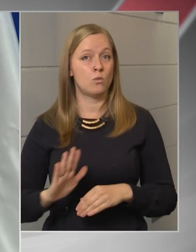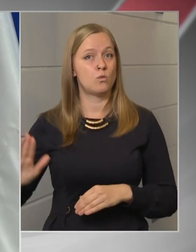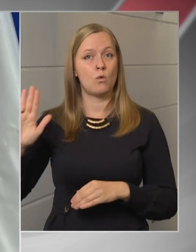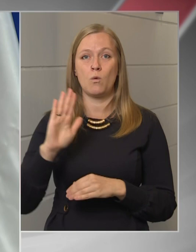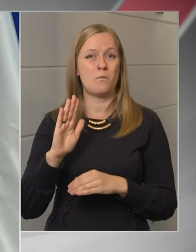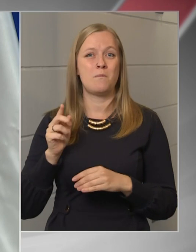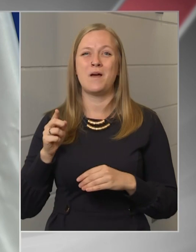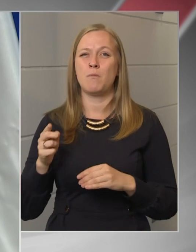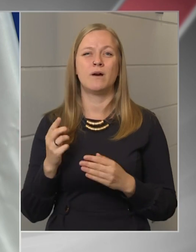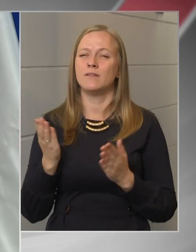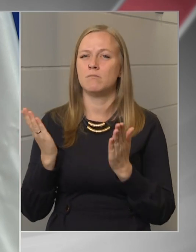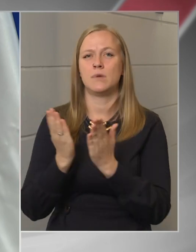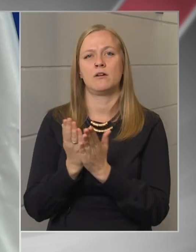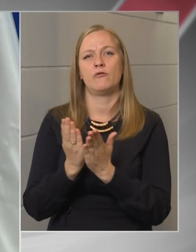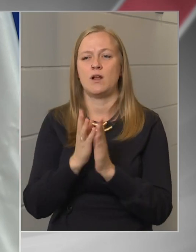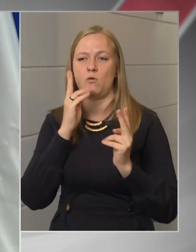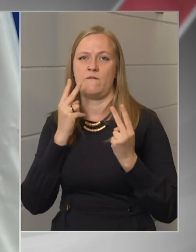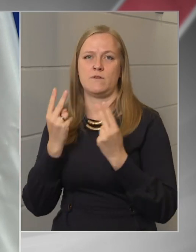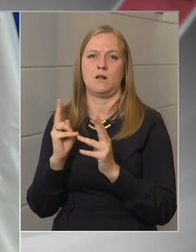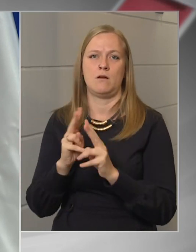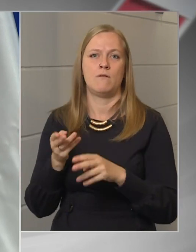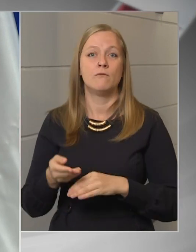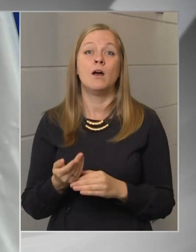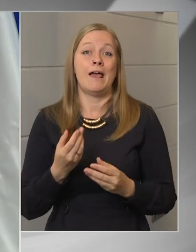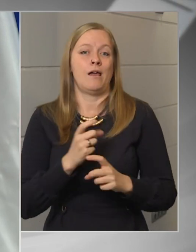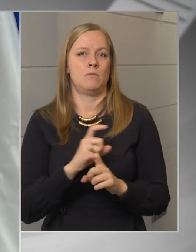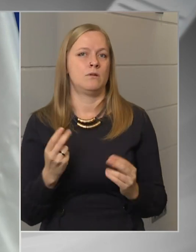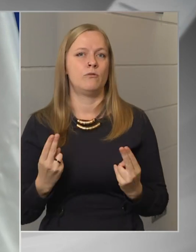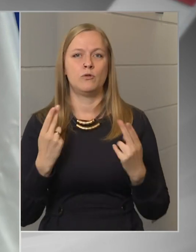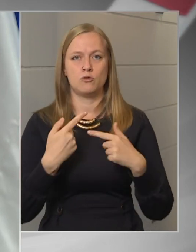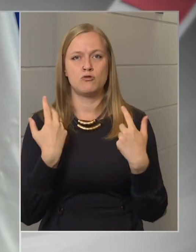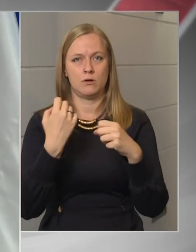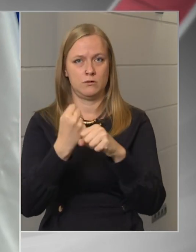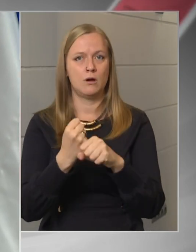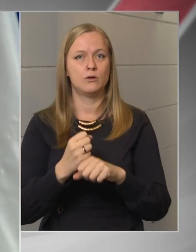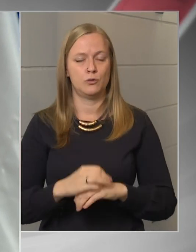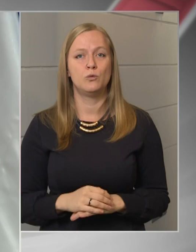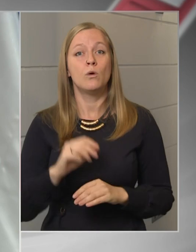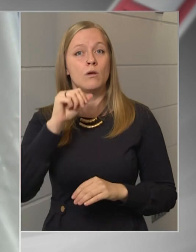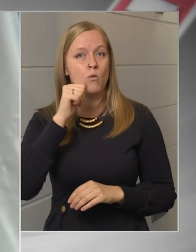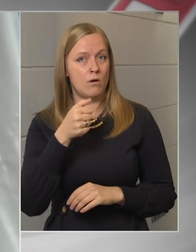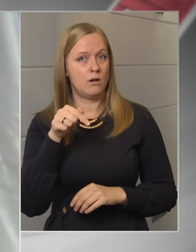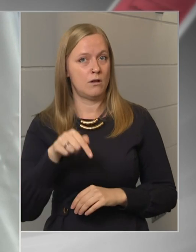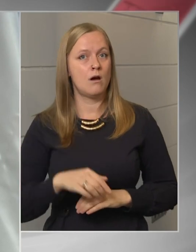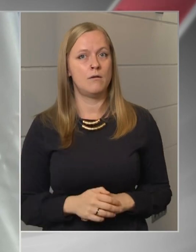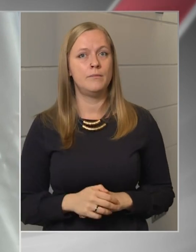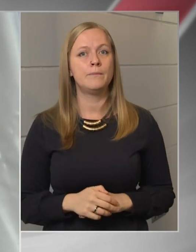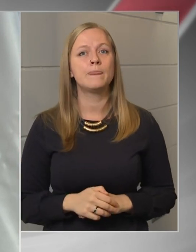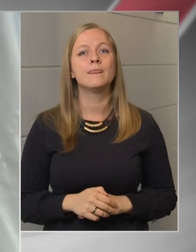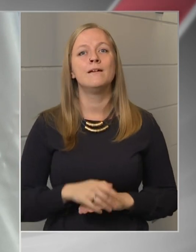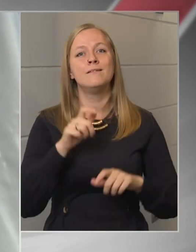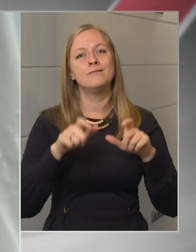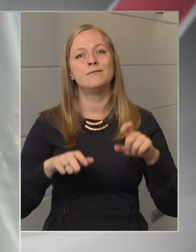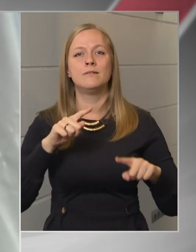kap súlyának megfelelő figyelmet, és éppen ezért is tartjuk nagyon fontosnak azt, hogy holnap a demográfiai